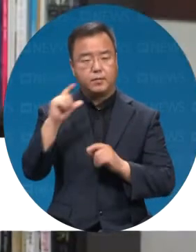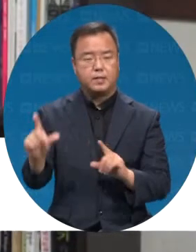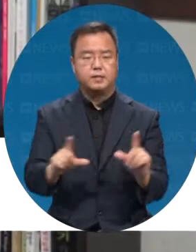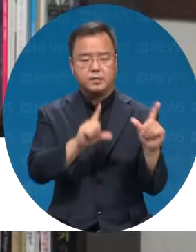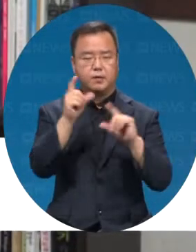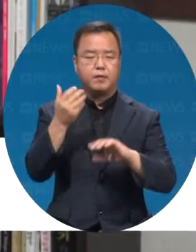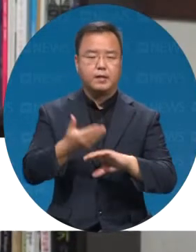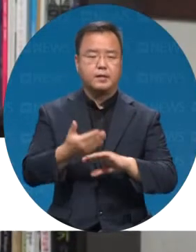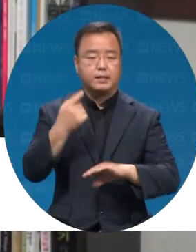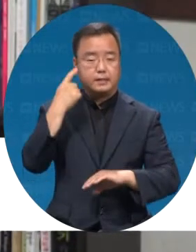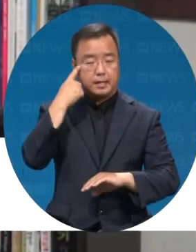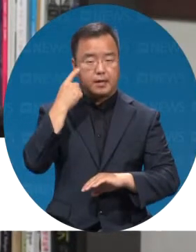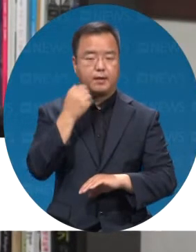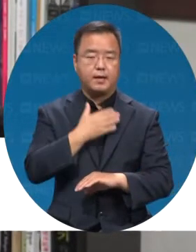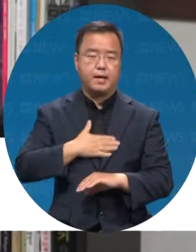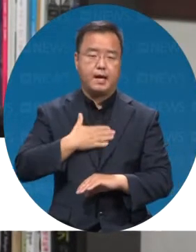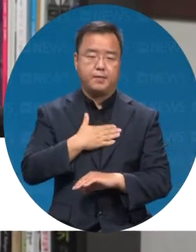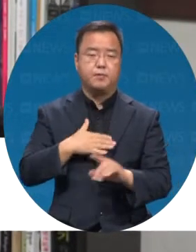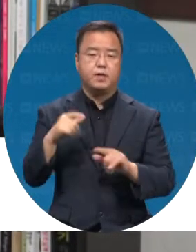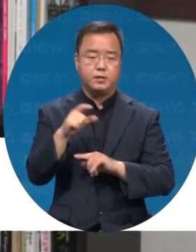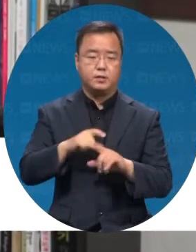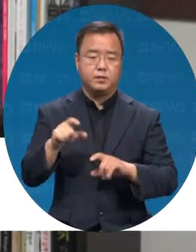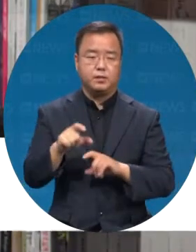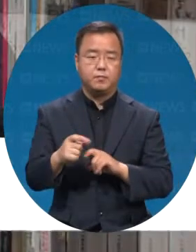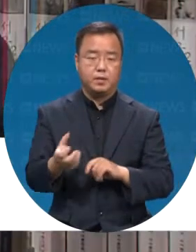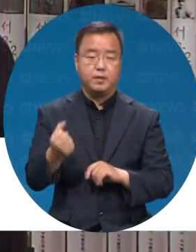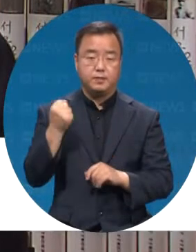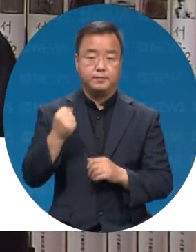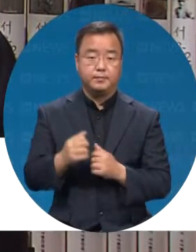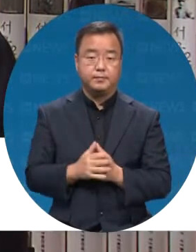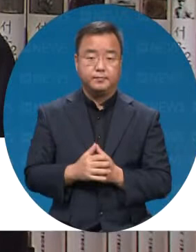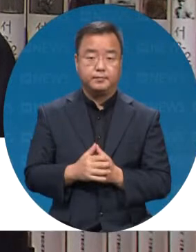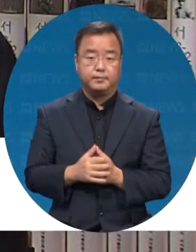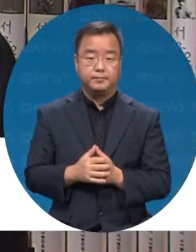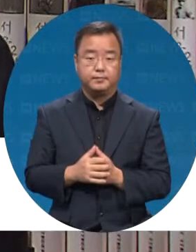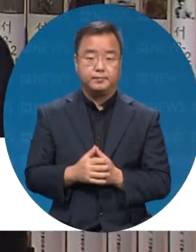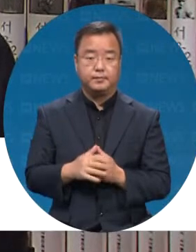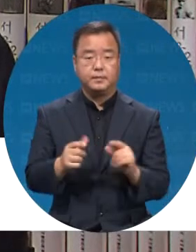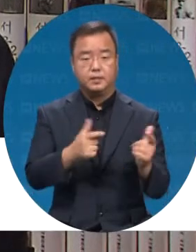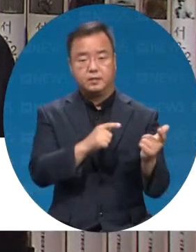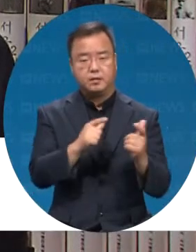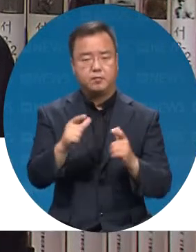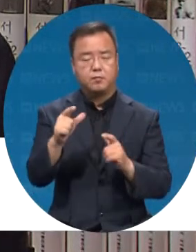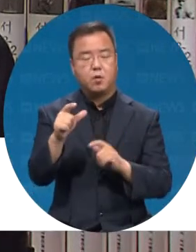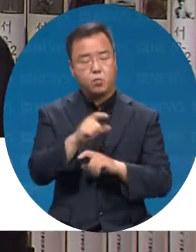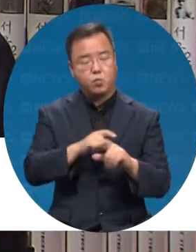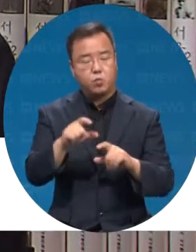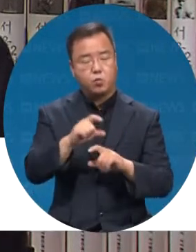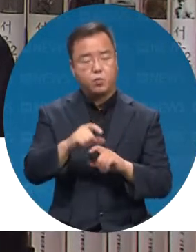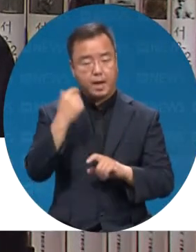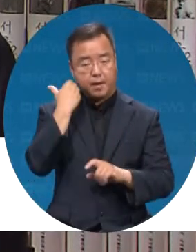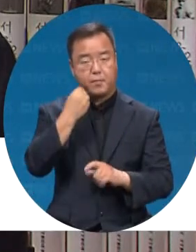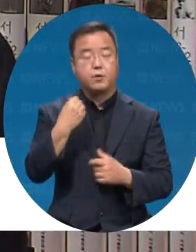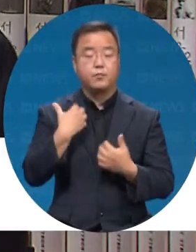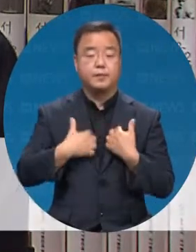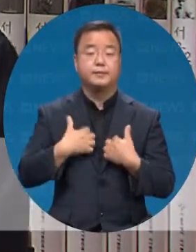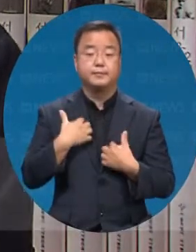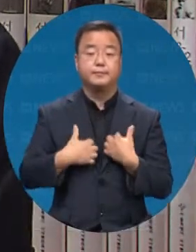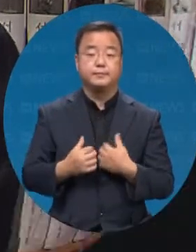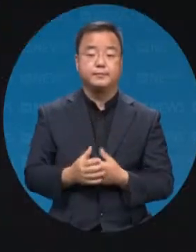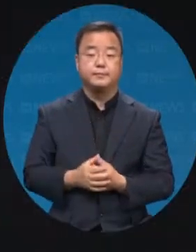다른 생각이나 감정도 좀 품게 되는 것 같은데요. 그런 것들이 또 다른 매력과 재미라고 생각을